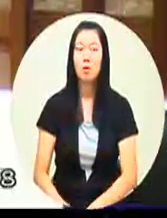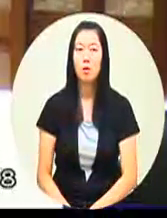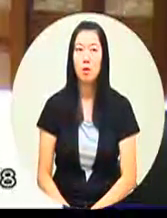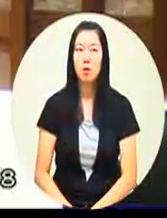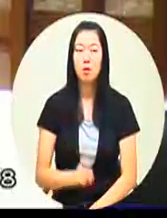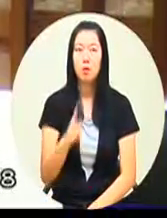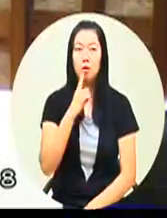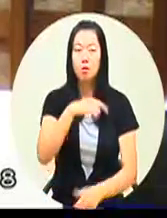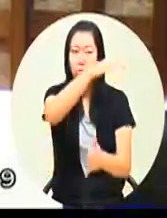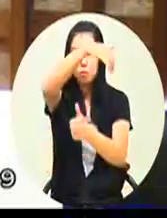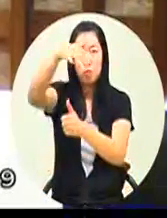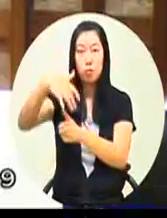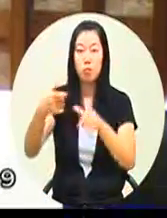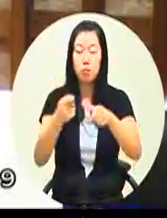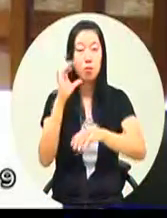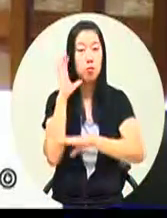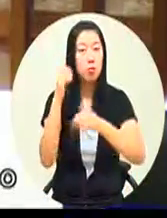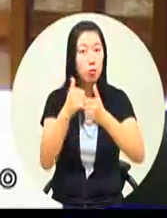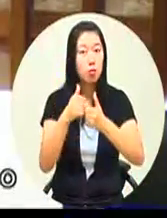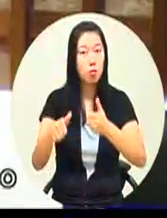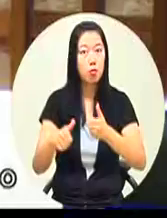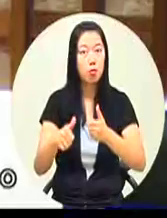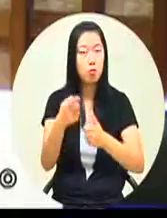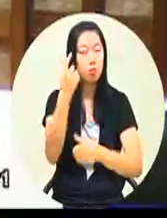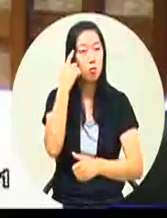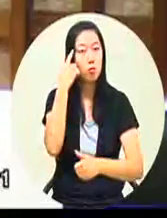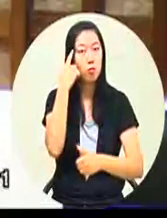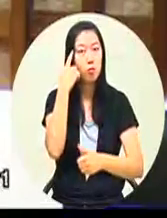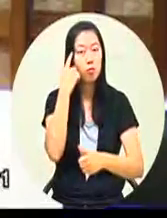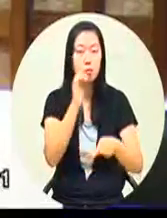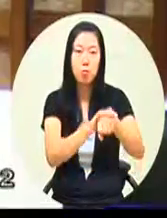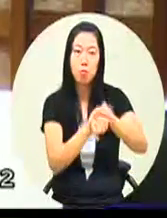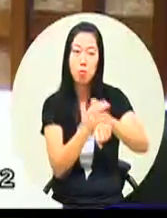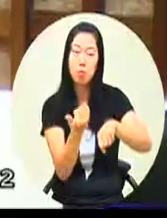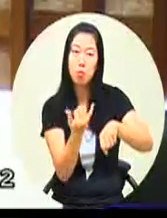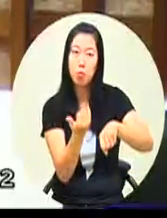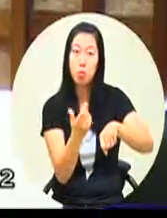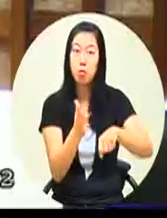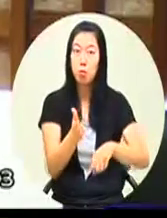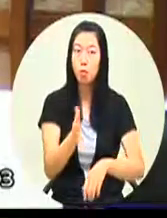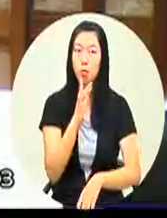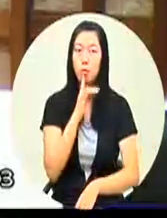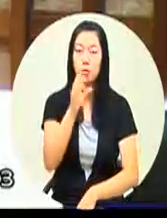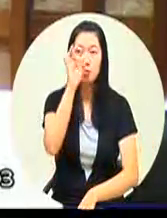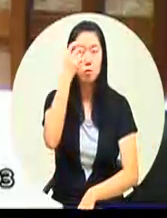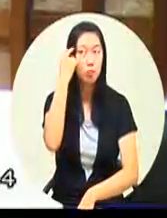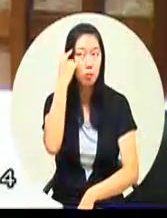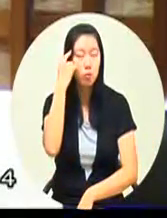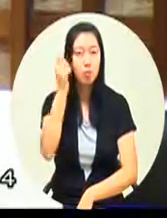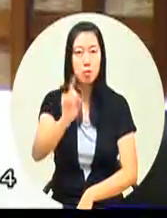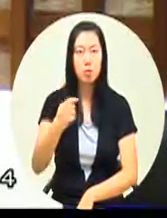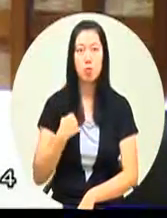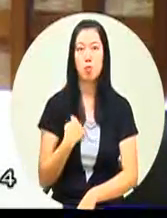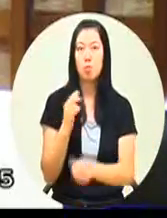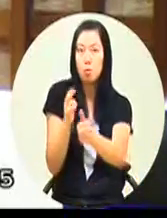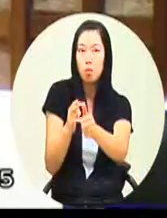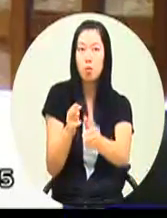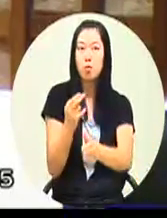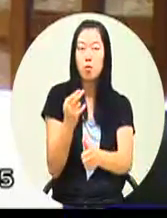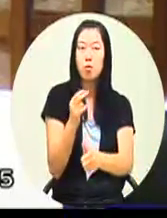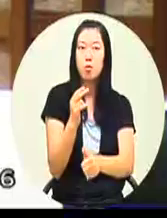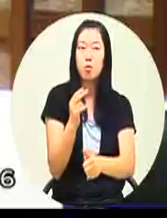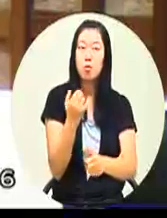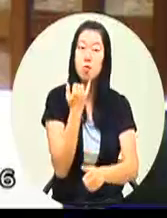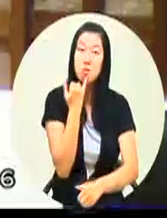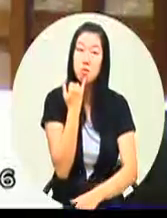叫来开公听会，啊，你想开敢有啥物效果？真正无效果。我是感觉讲，你个看法是毋是我拄仔要求的？有可能无做